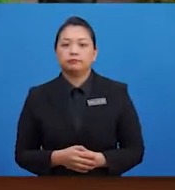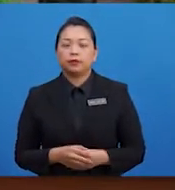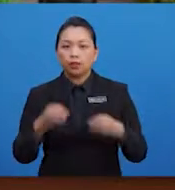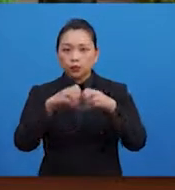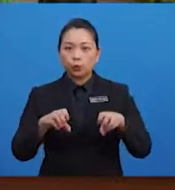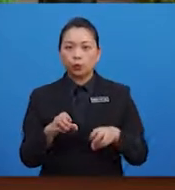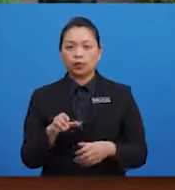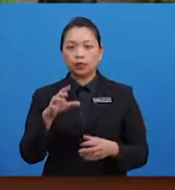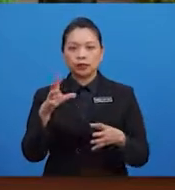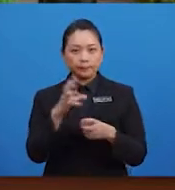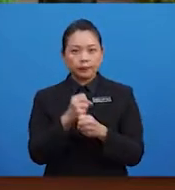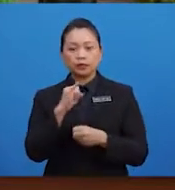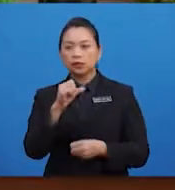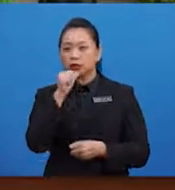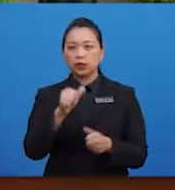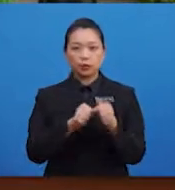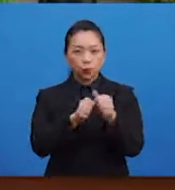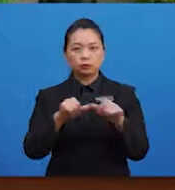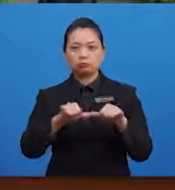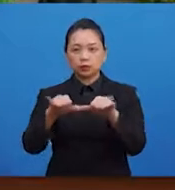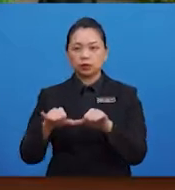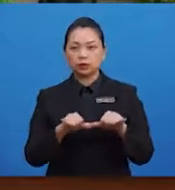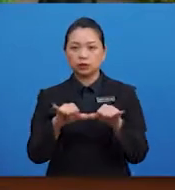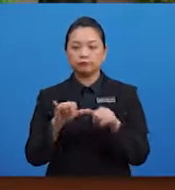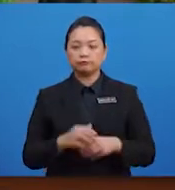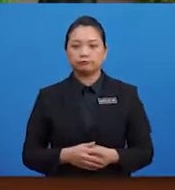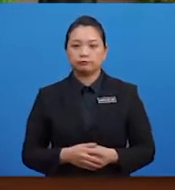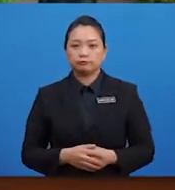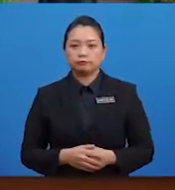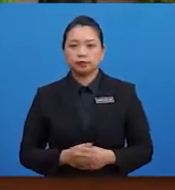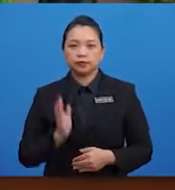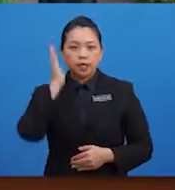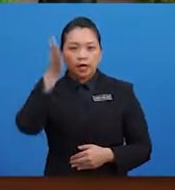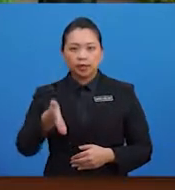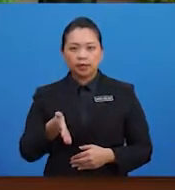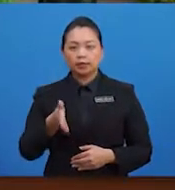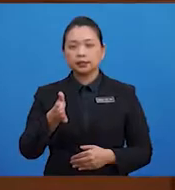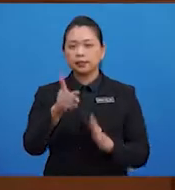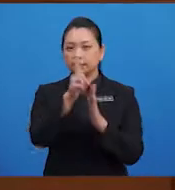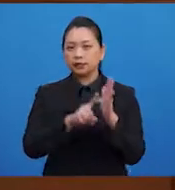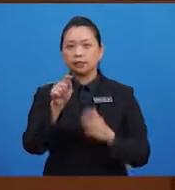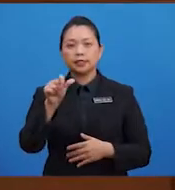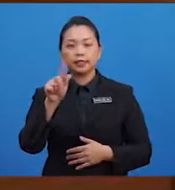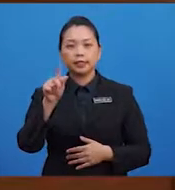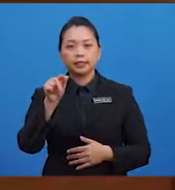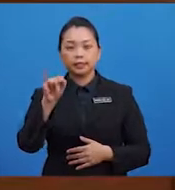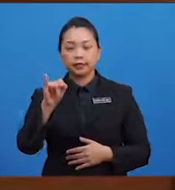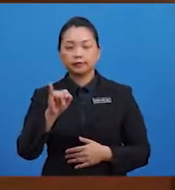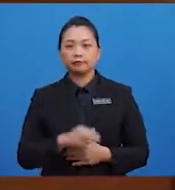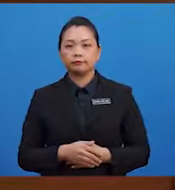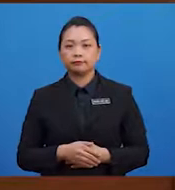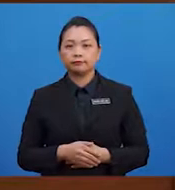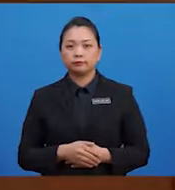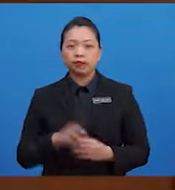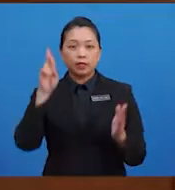Telur yang didapati tidak menepati piawai atau tidak bernas akan ditakai. Rajah 1 dan